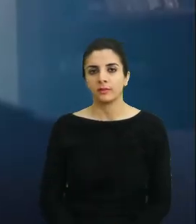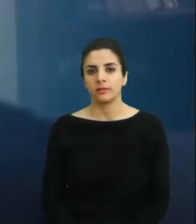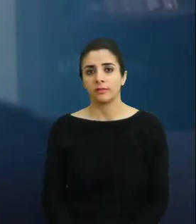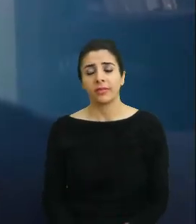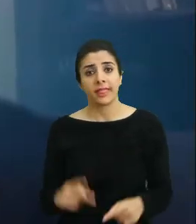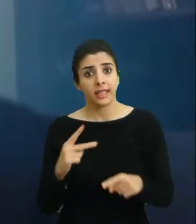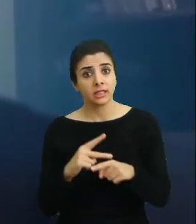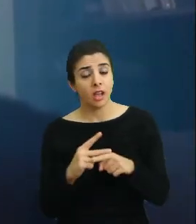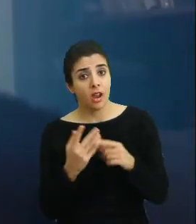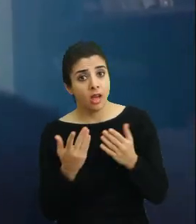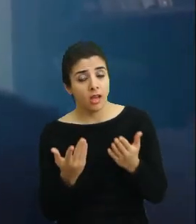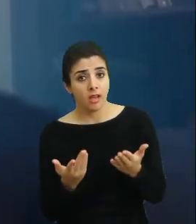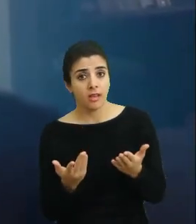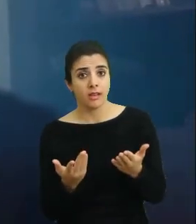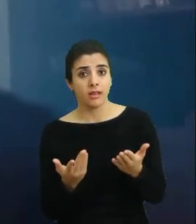Zehra.